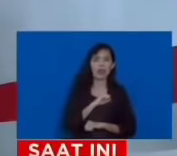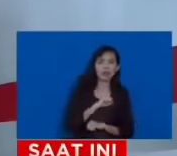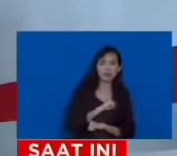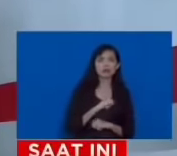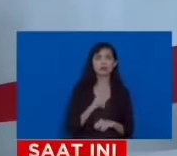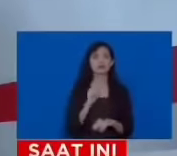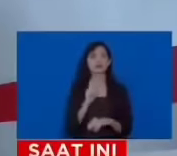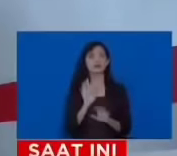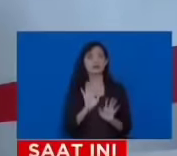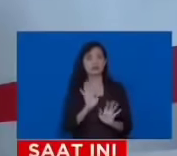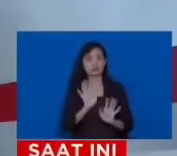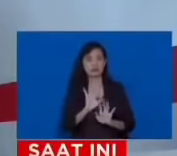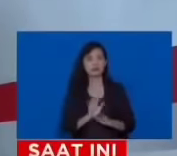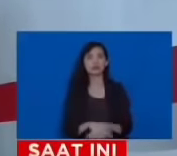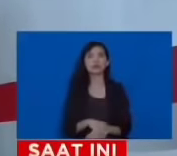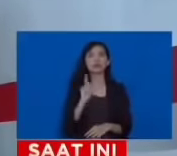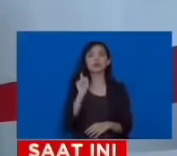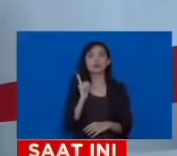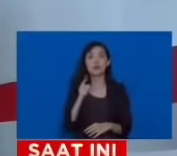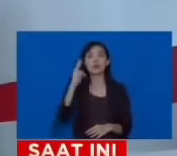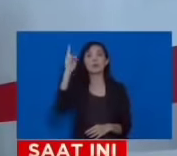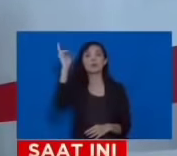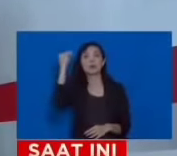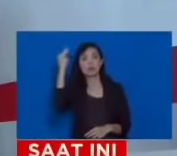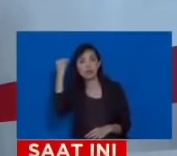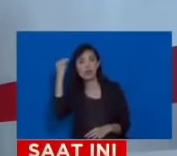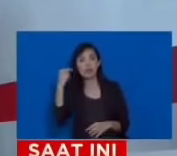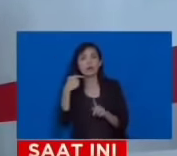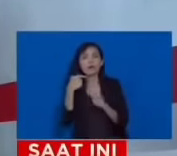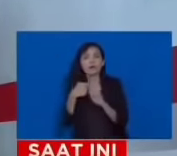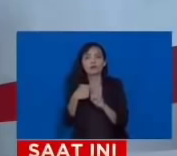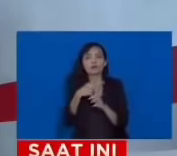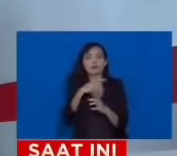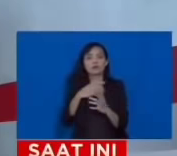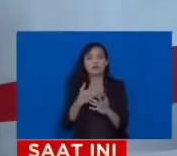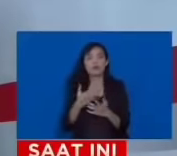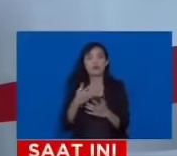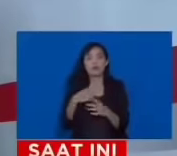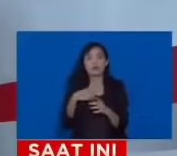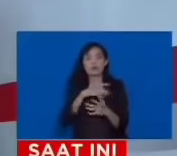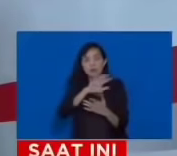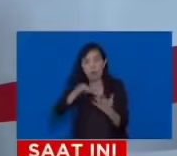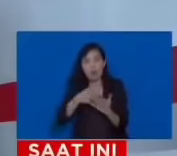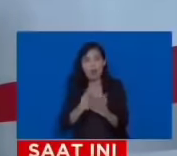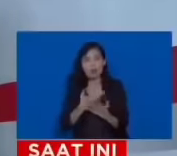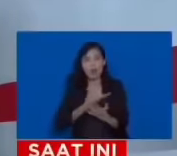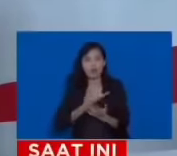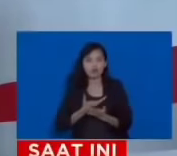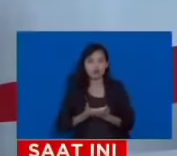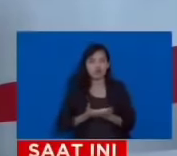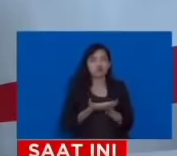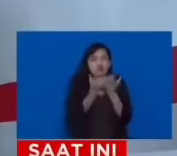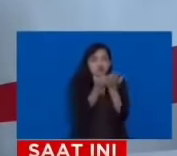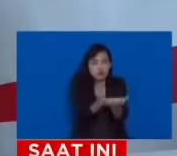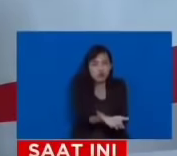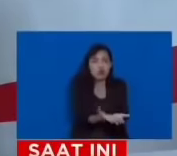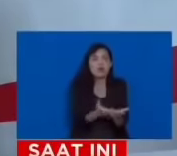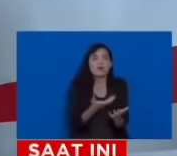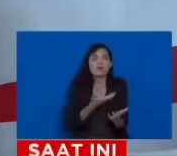ada akan memberikan dharma bakti yang sebesar-besarnya dalam